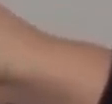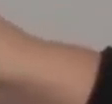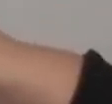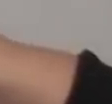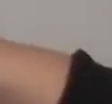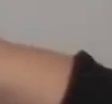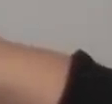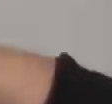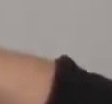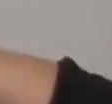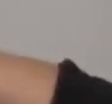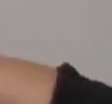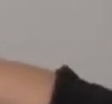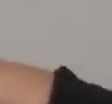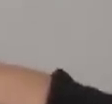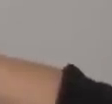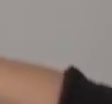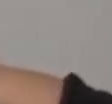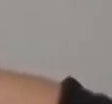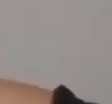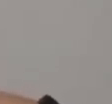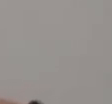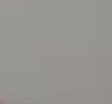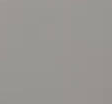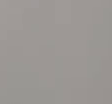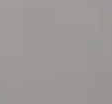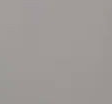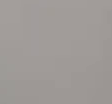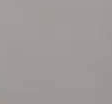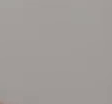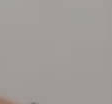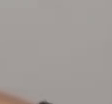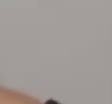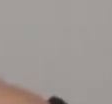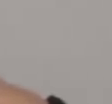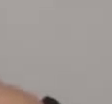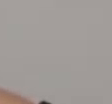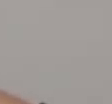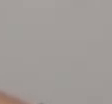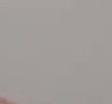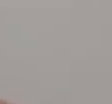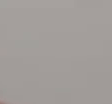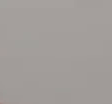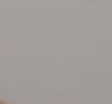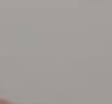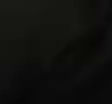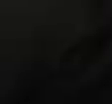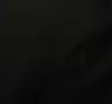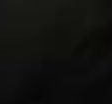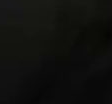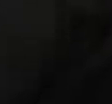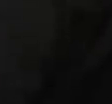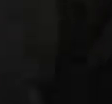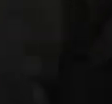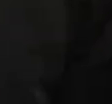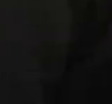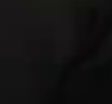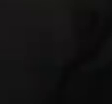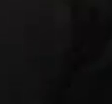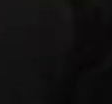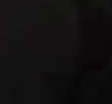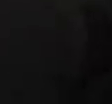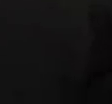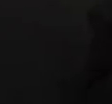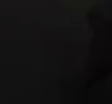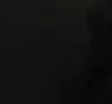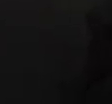ko po ito nararamdaman. Ayaw akong sabihing hinala dahil meron po silang mga pag-uusap sa chat at sa mga